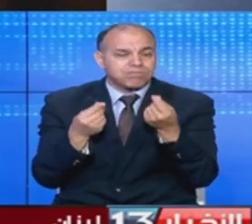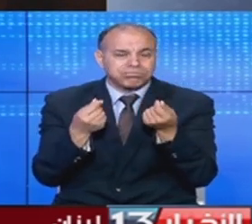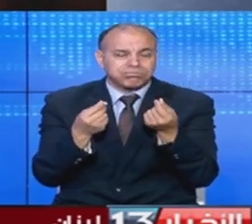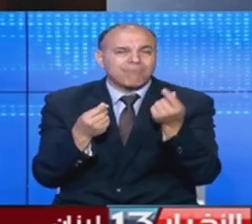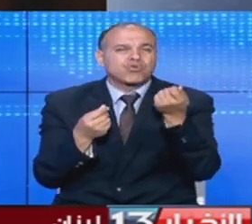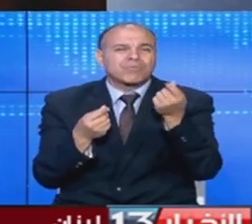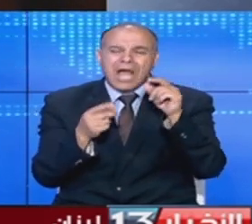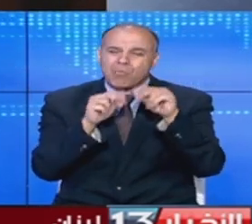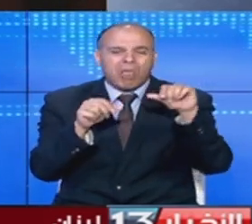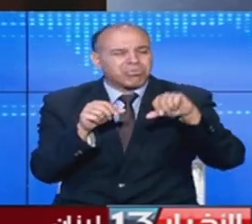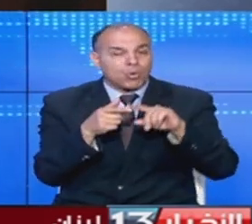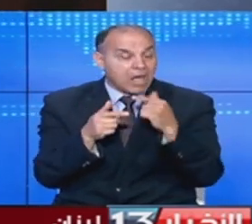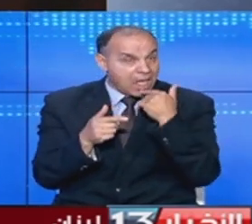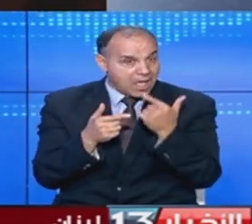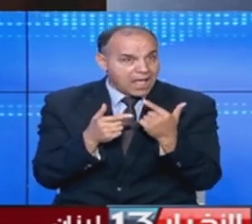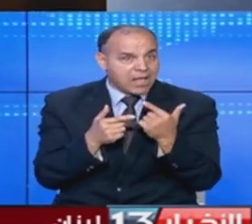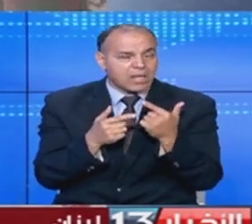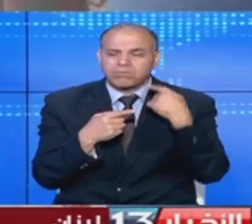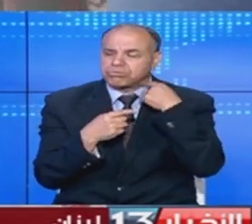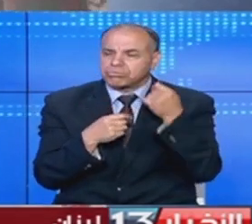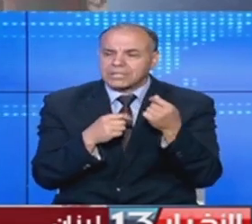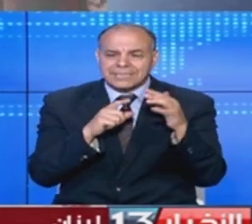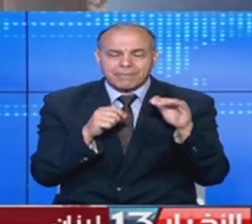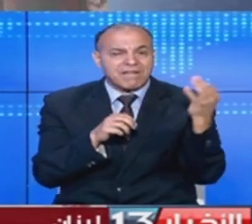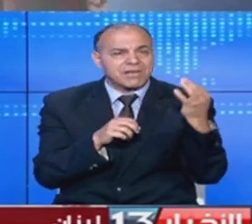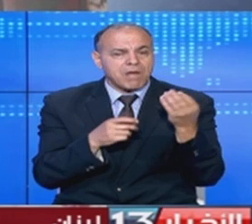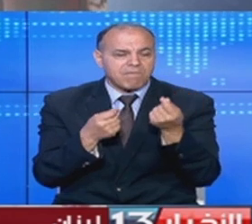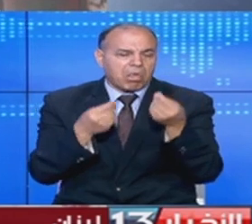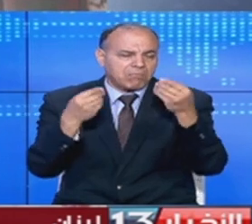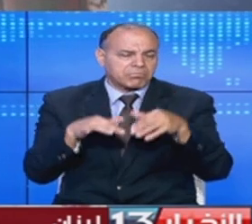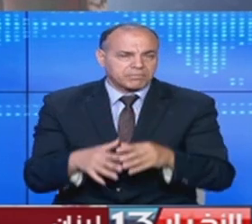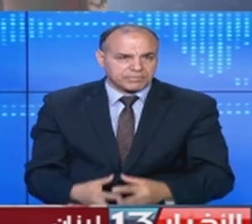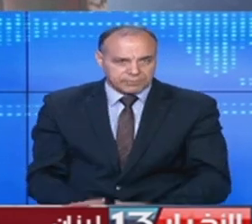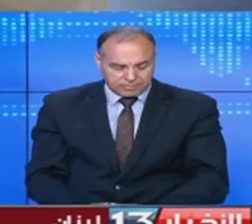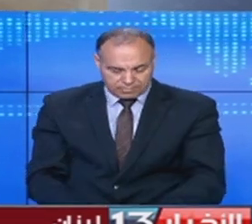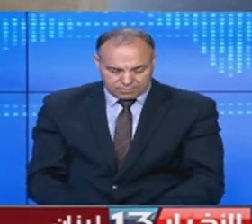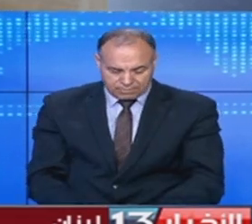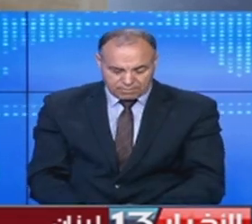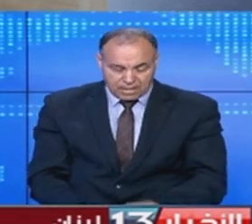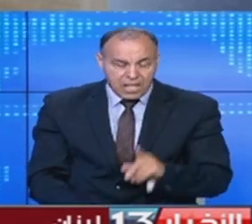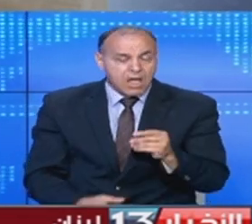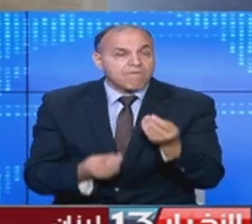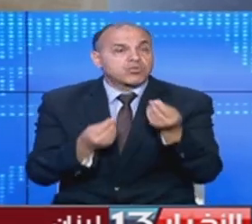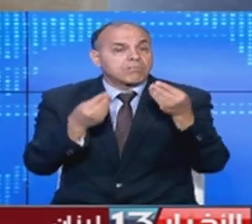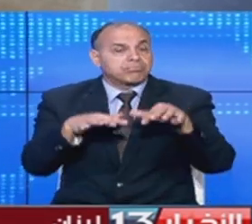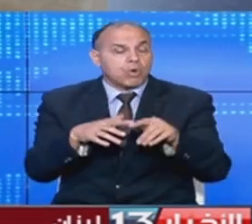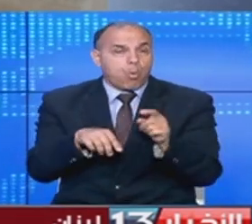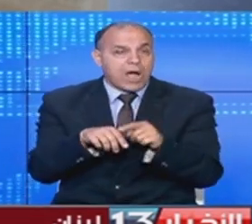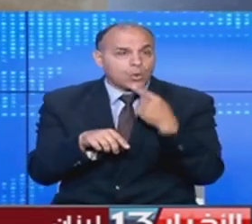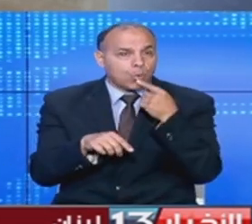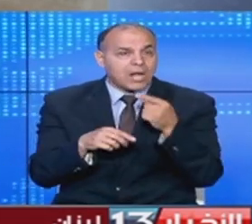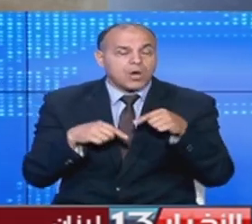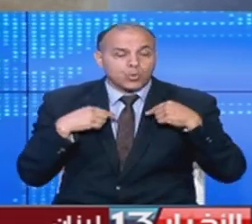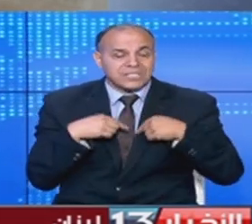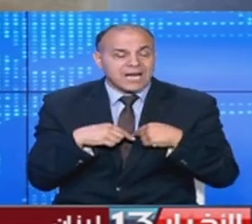الليرة اللبنانية والتي تقترب من خسارة نحو 70% من قيمتها. ويأتي هذا التدهور المالي في وقت تعقد